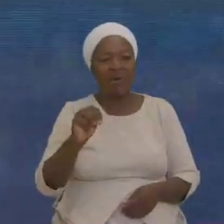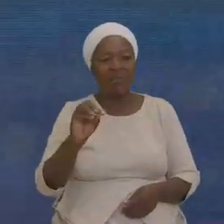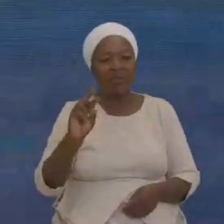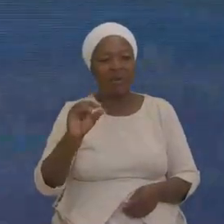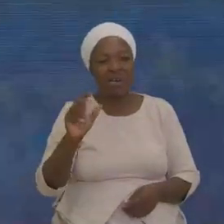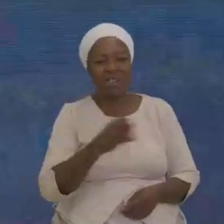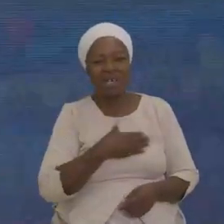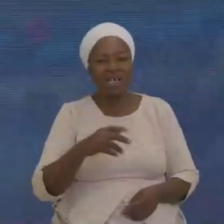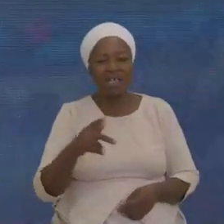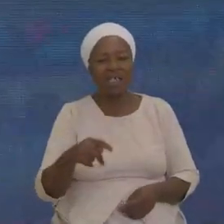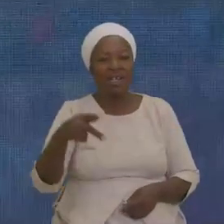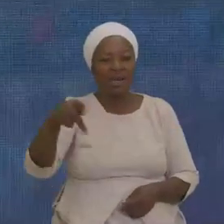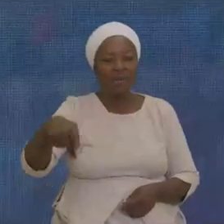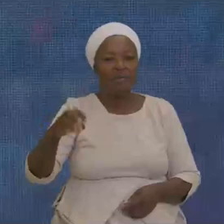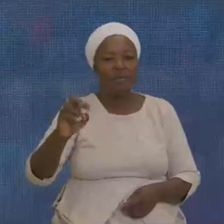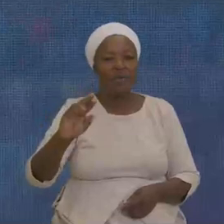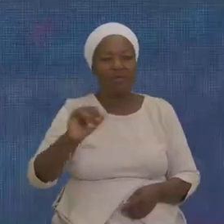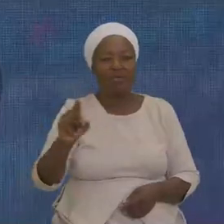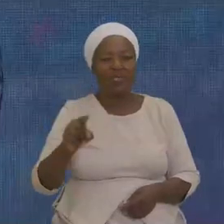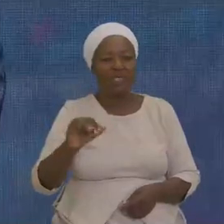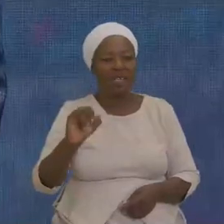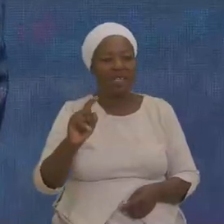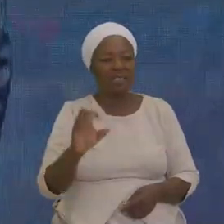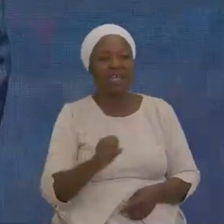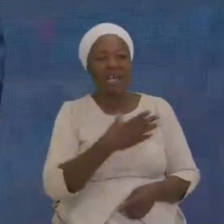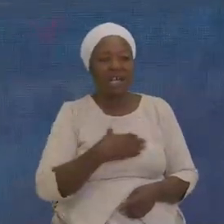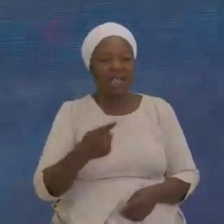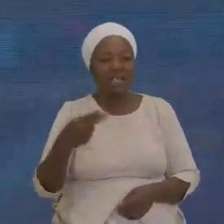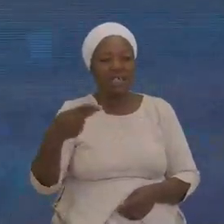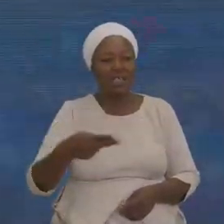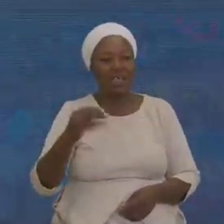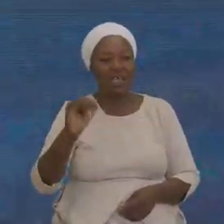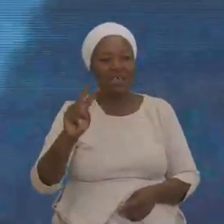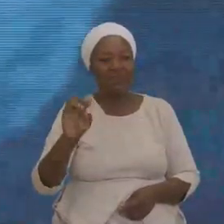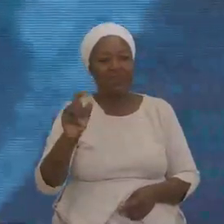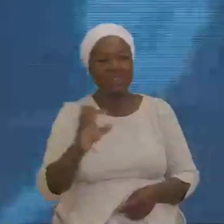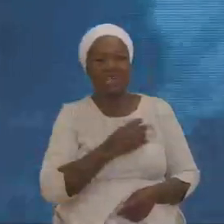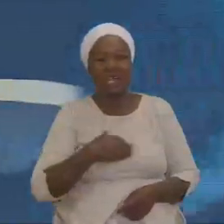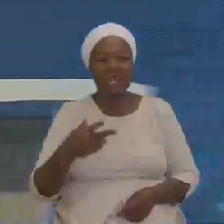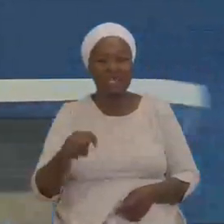les Phéréziens, les Éviens et les Jébusiens.